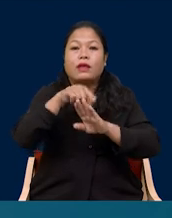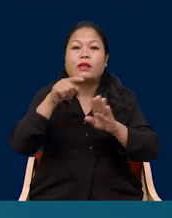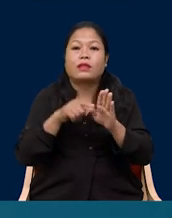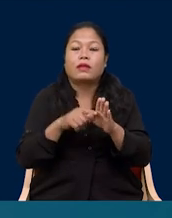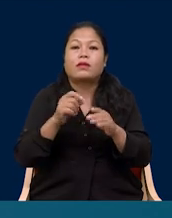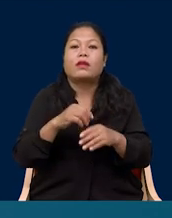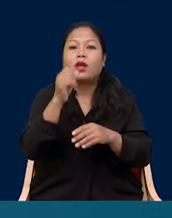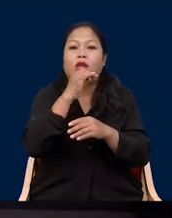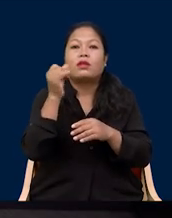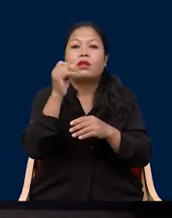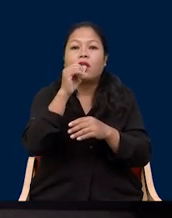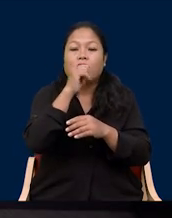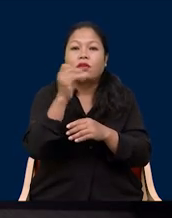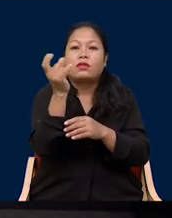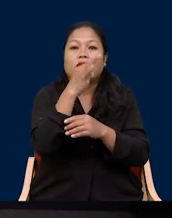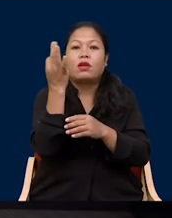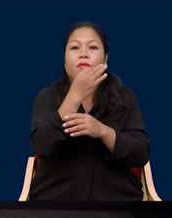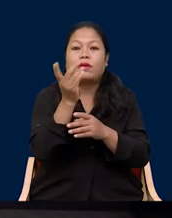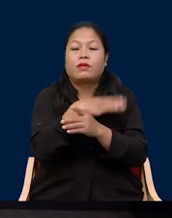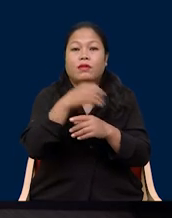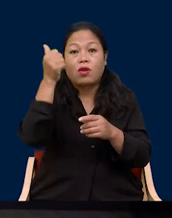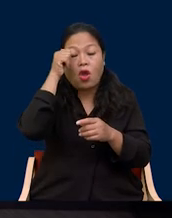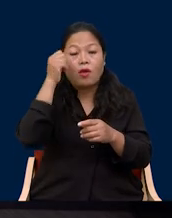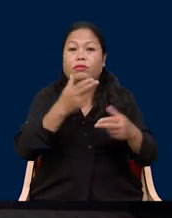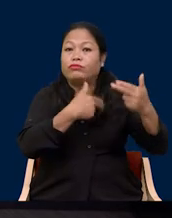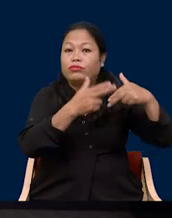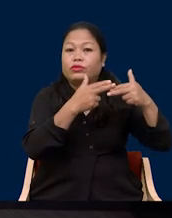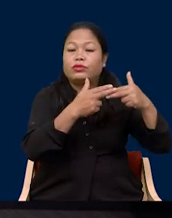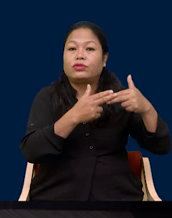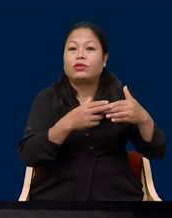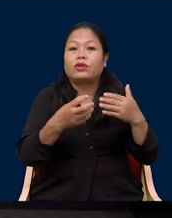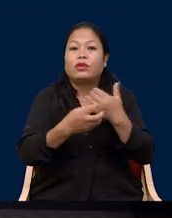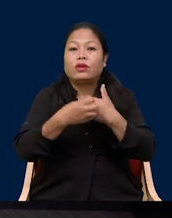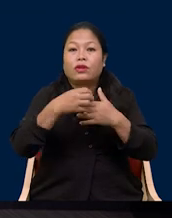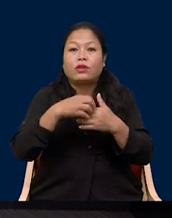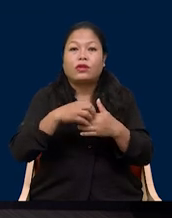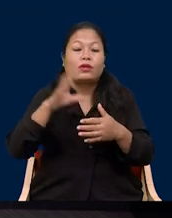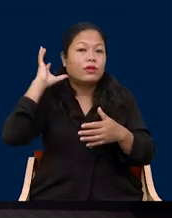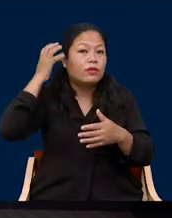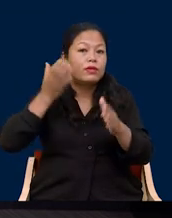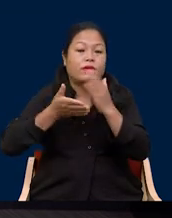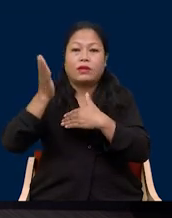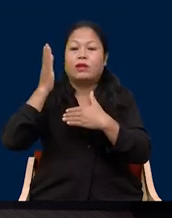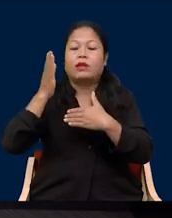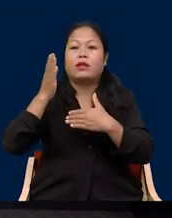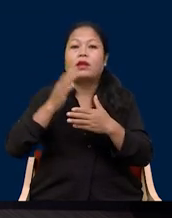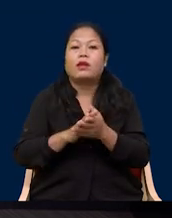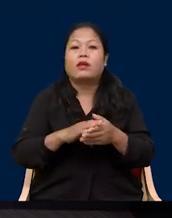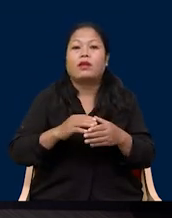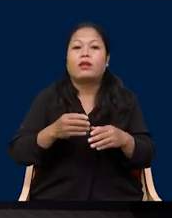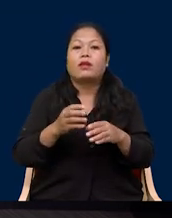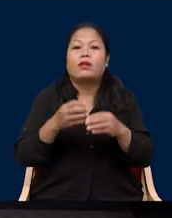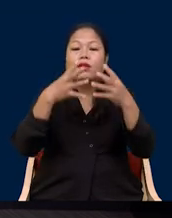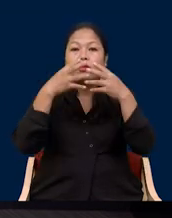हामीले नीति निर्माण, जलवायु परिवर्तन भोगाई, समस्या, चुनौती, स्वदेशी तथा अन्तर्राष्ट्रिय वैकल्पिक